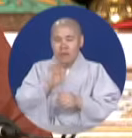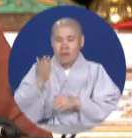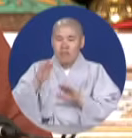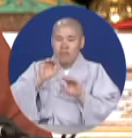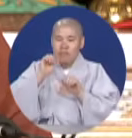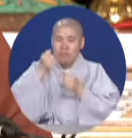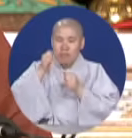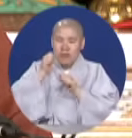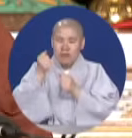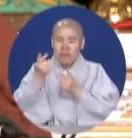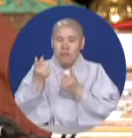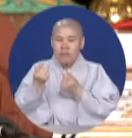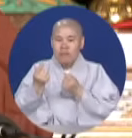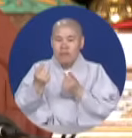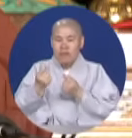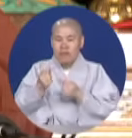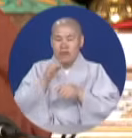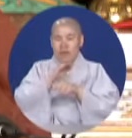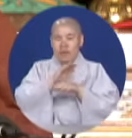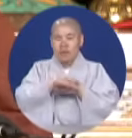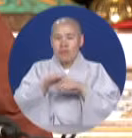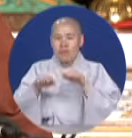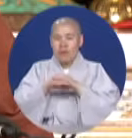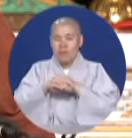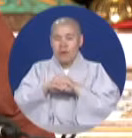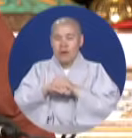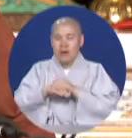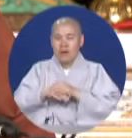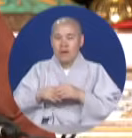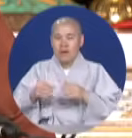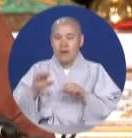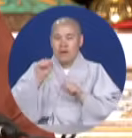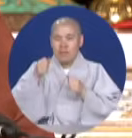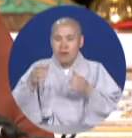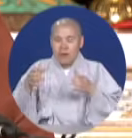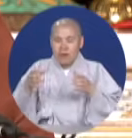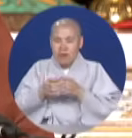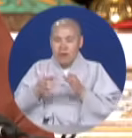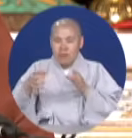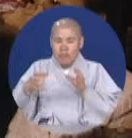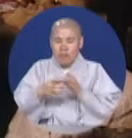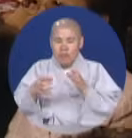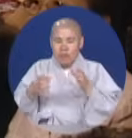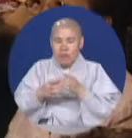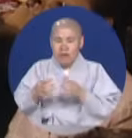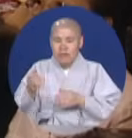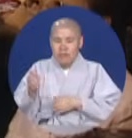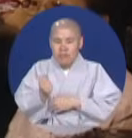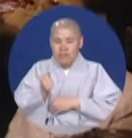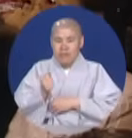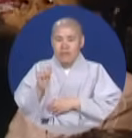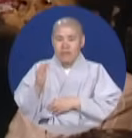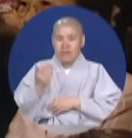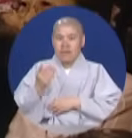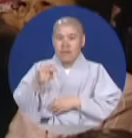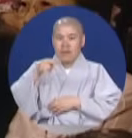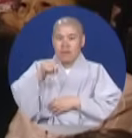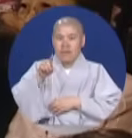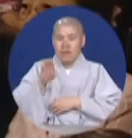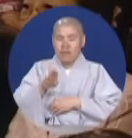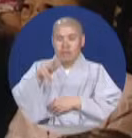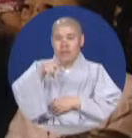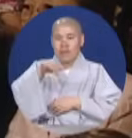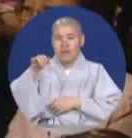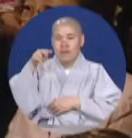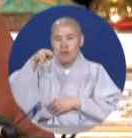발도 마찬가지입니다. 그러니까 손발을 다 거두어서 또 간직하는 거예요. 그게 섭지수족입니다.